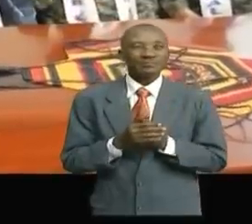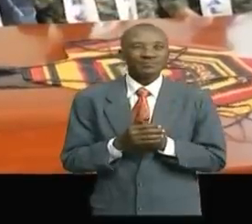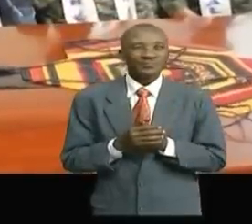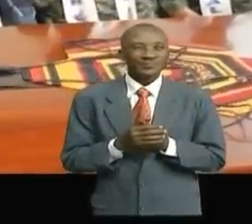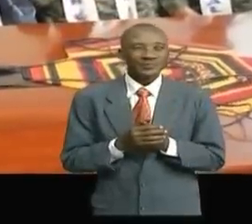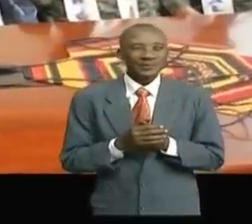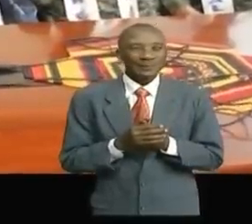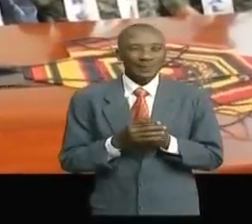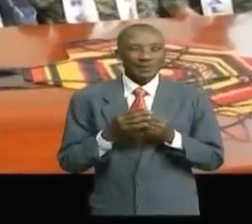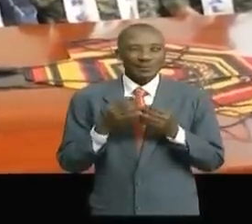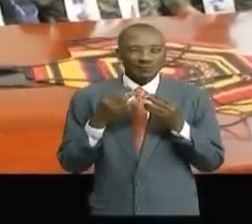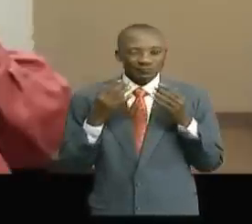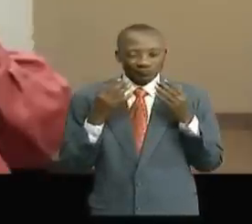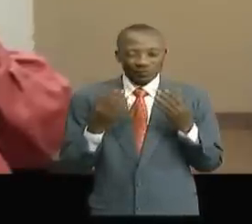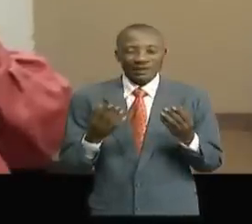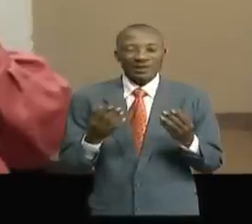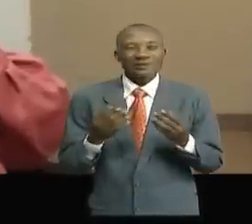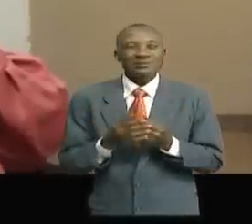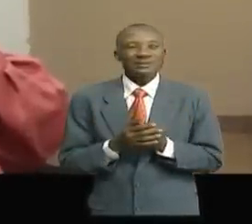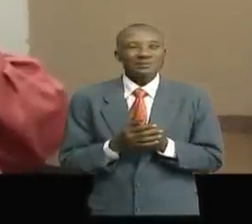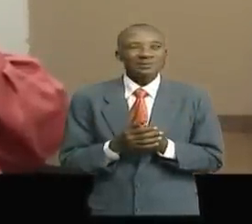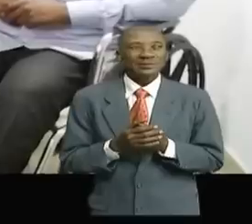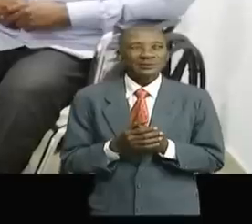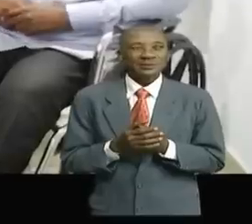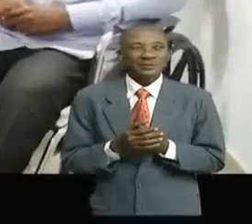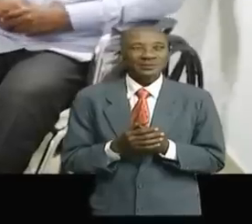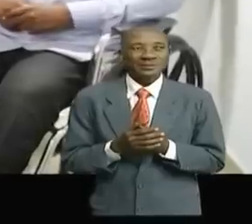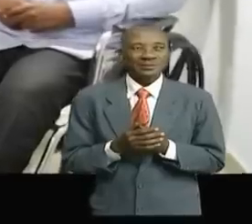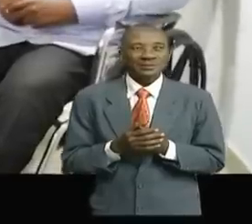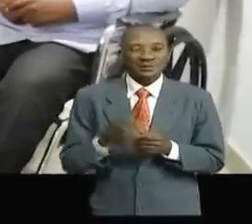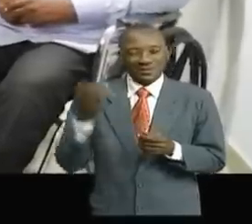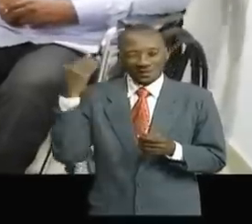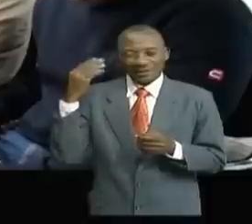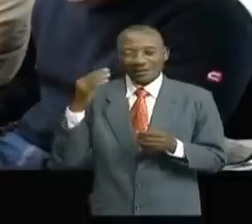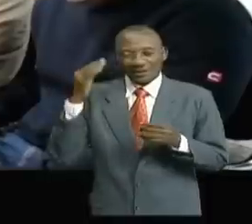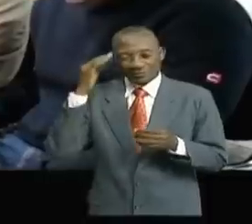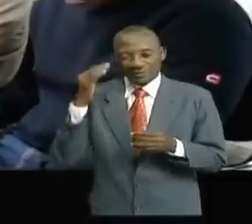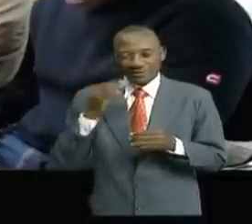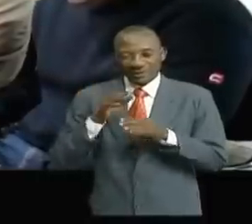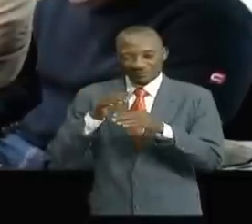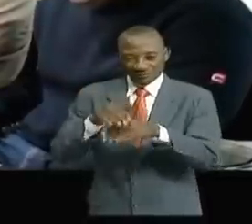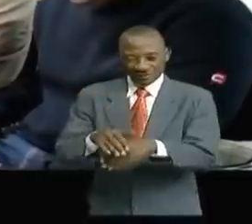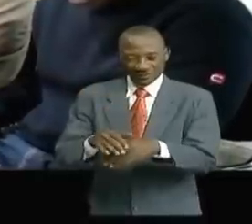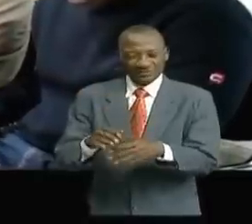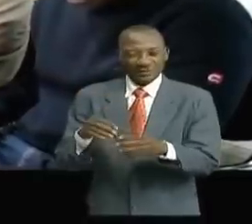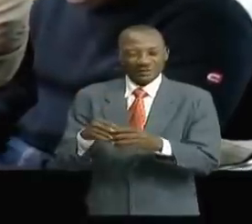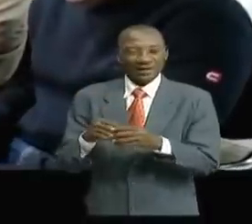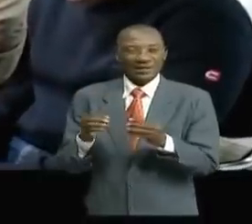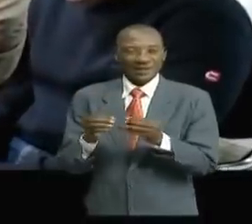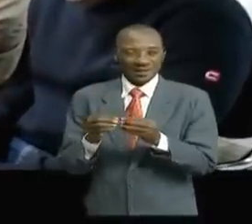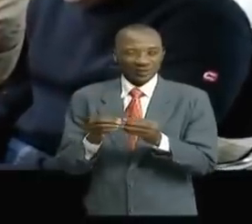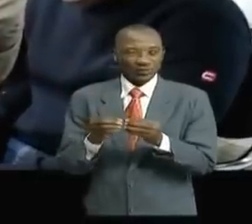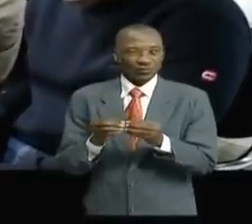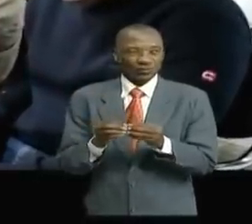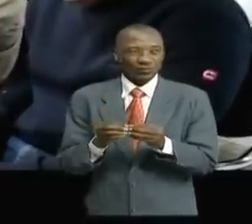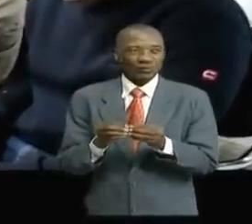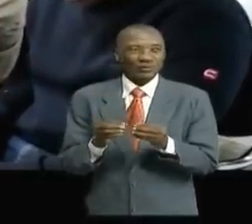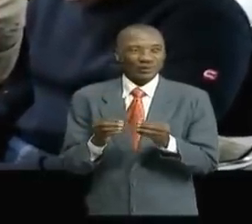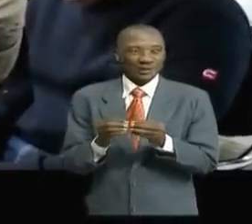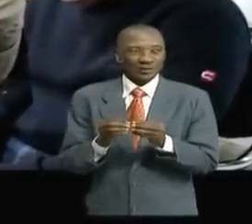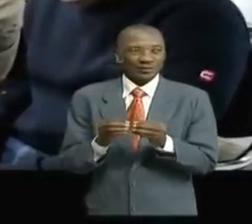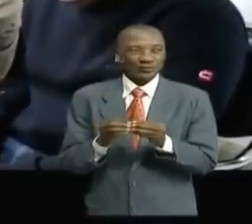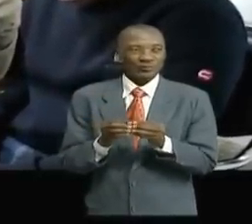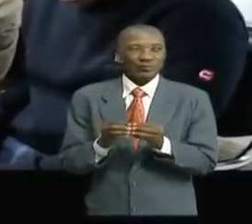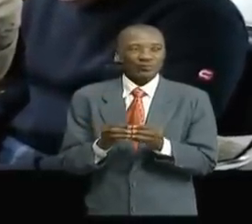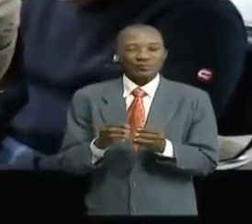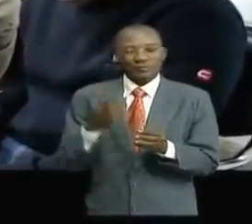juin 2022 à l'occasion de la 15e session de la conférence des États parties à la Convention relative aux droits des